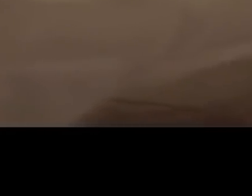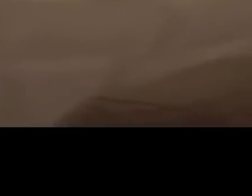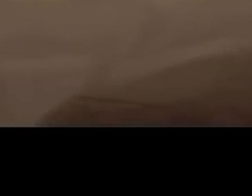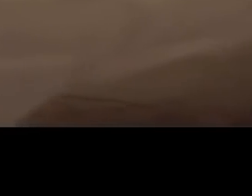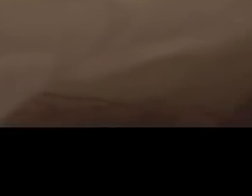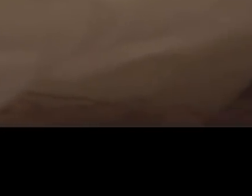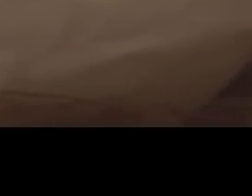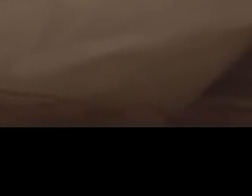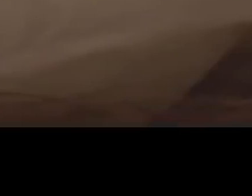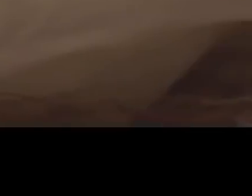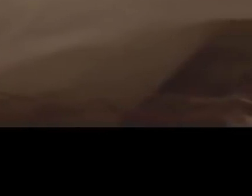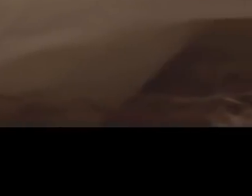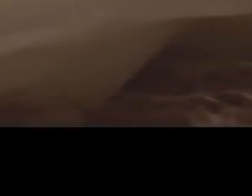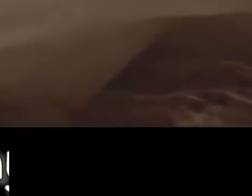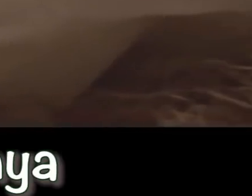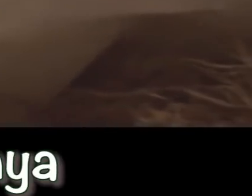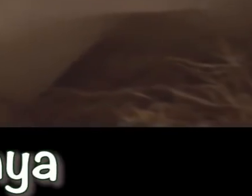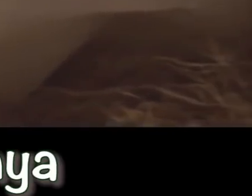mesin